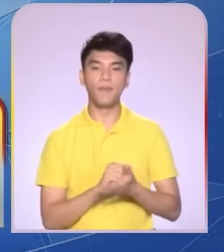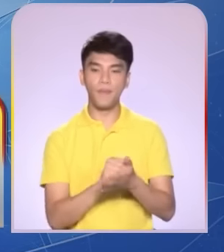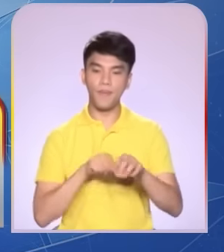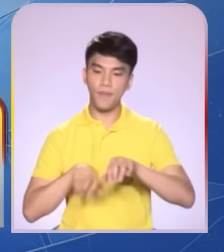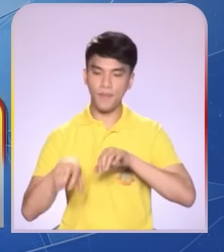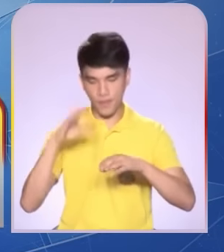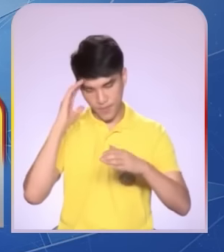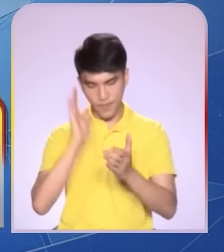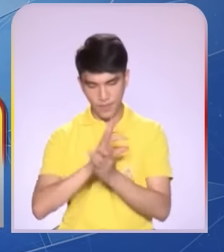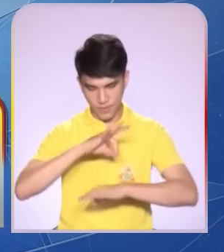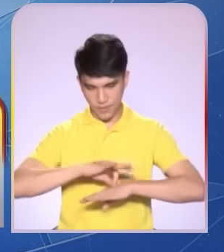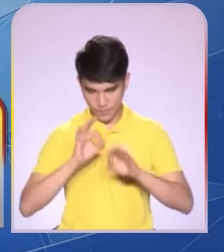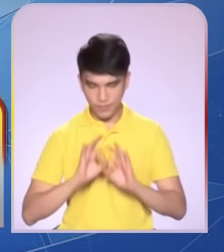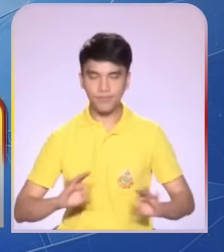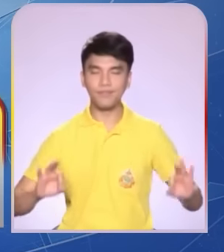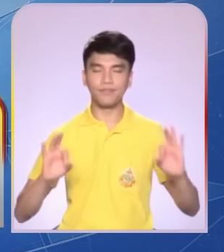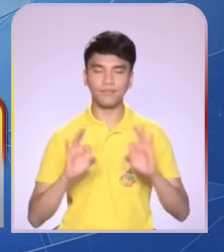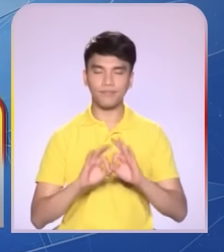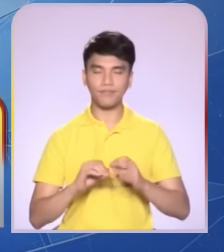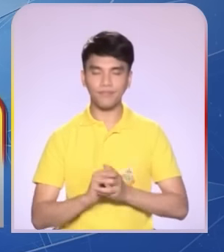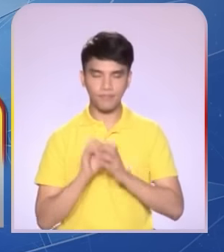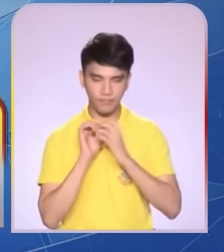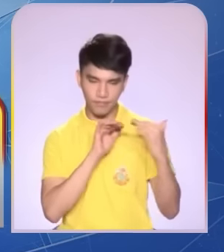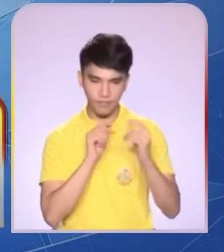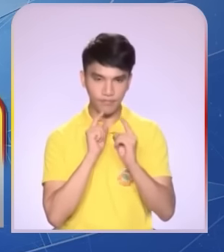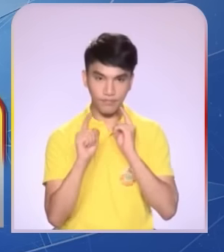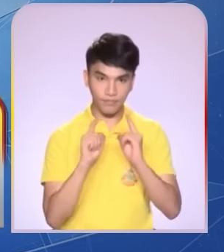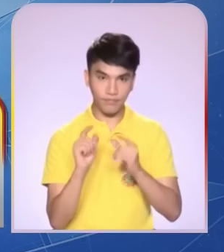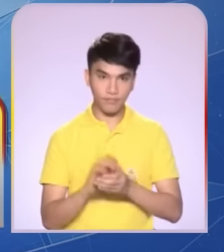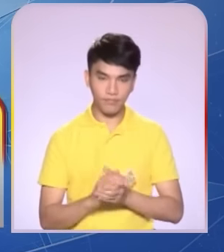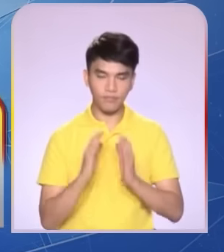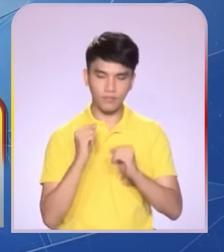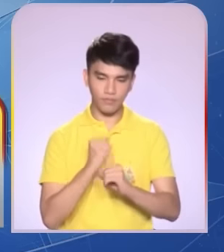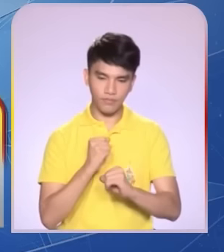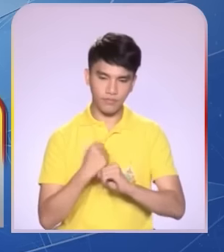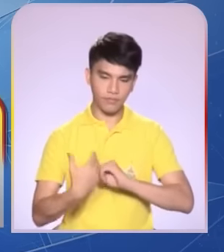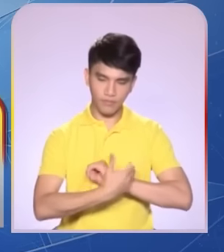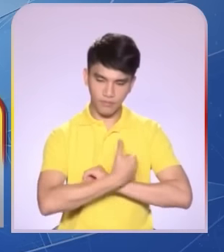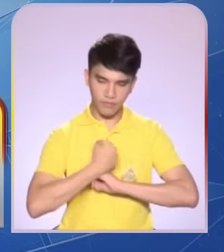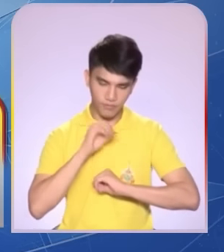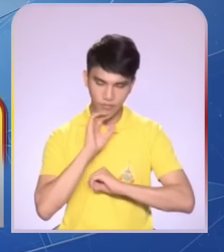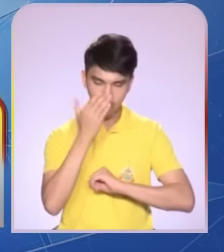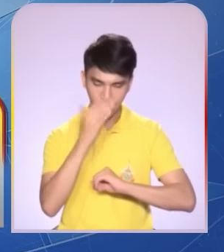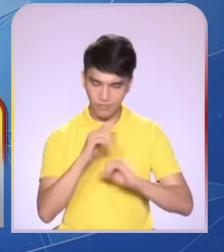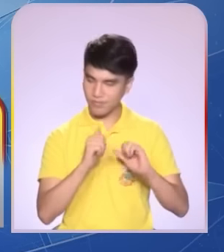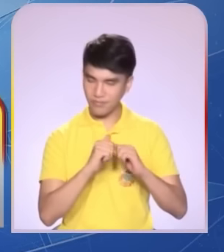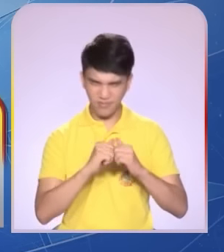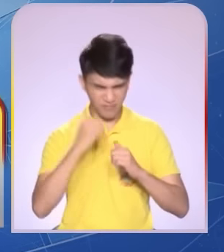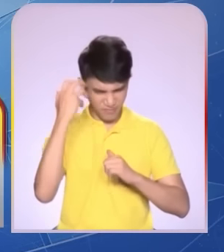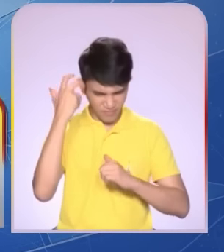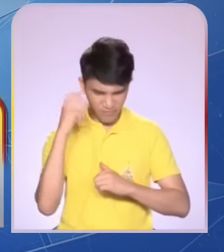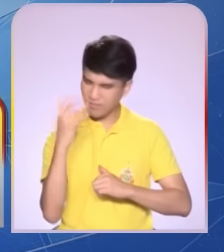เคลียร์กับตำรวจยศใหญ่ที่มีอำนาจบางช่วงของการสนทนาฝ่ายที่อ้างว่าเป็นนักการเมืองรับปากฝ่ายบอสว่าไม่มีอะไรที่ต้